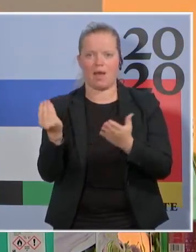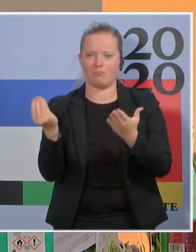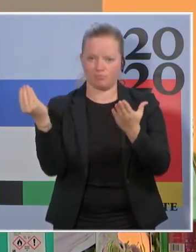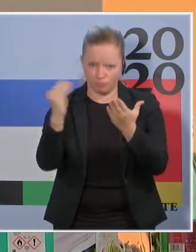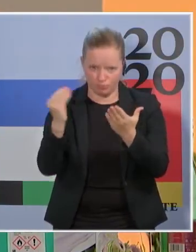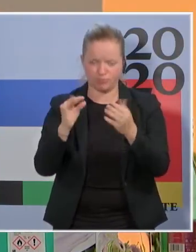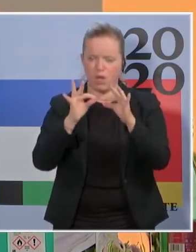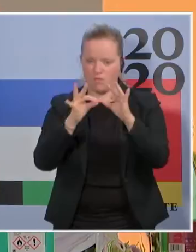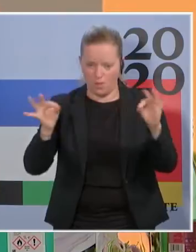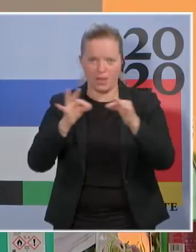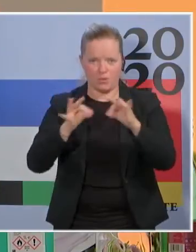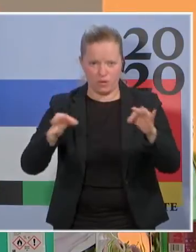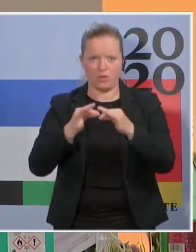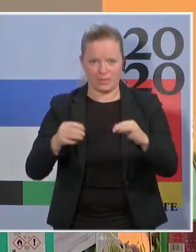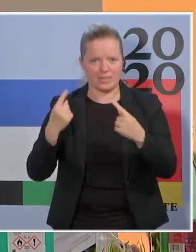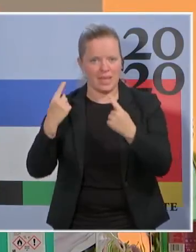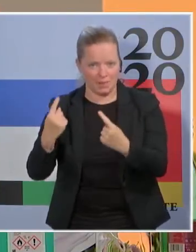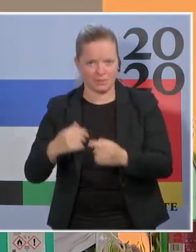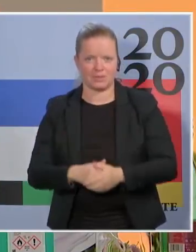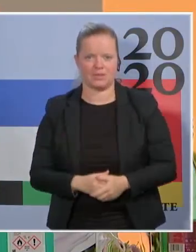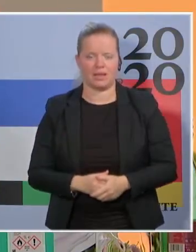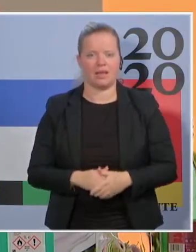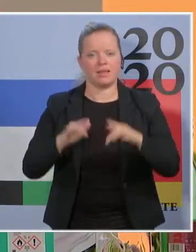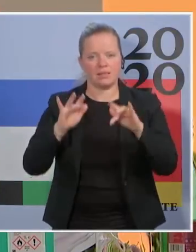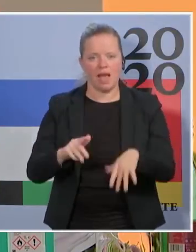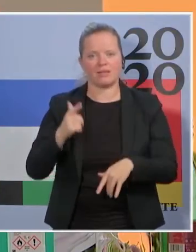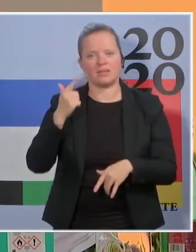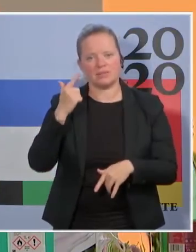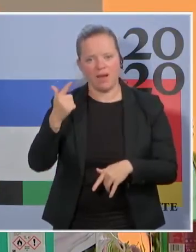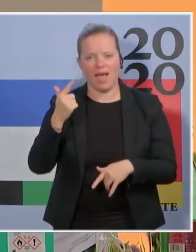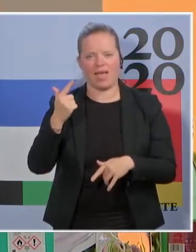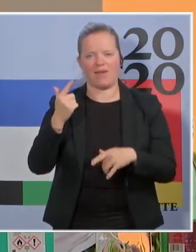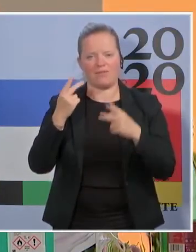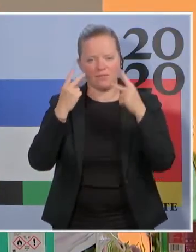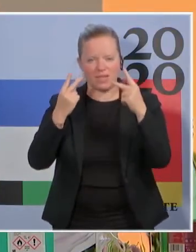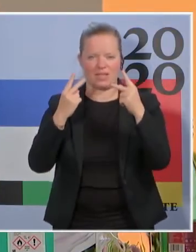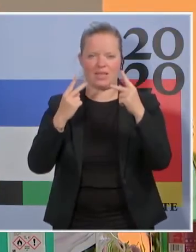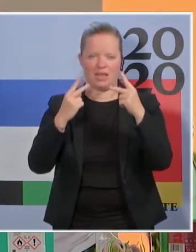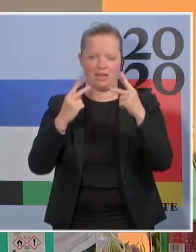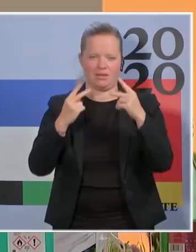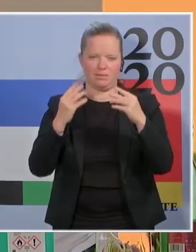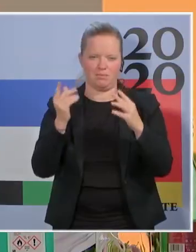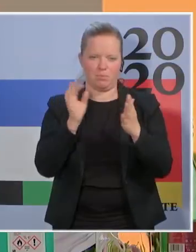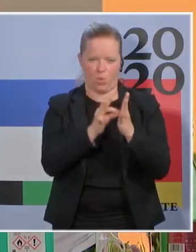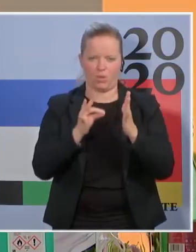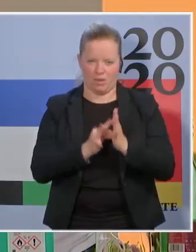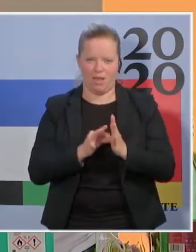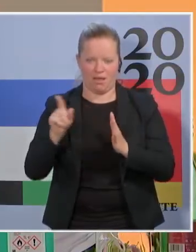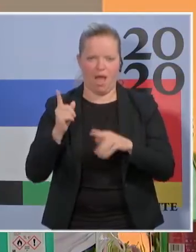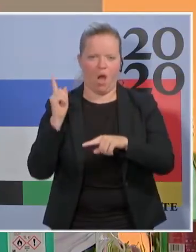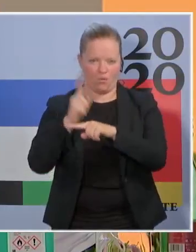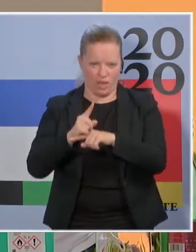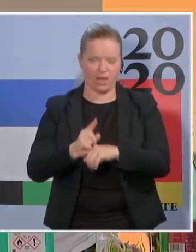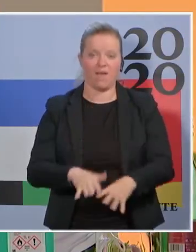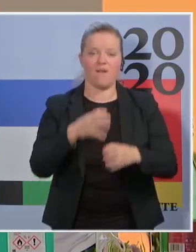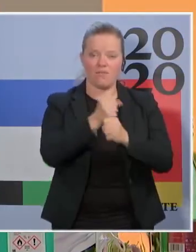hat, mitverfasst hat, wurde er nur mit zwei Grundsätzen von ihm beauftragt, natürlich mit dem Verfassungsdienst